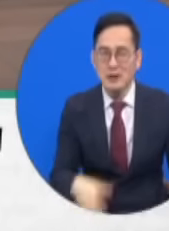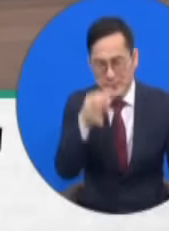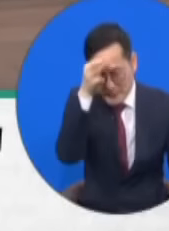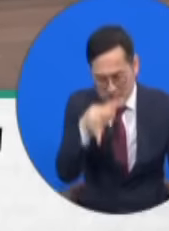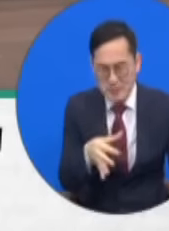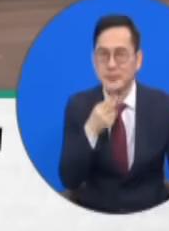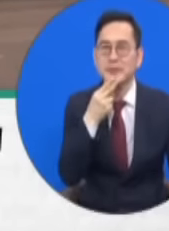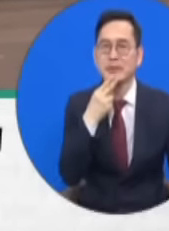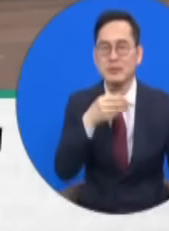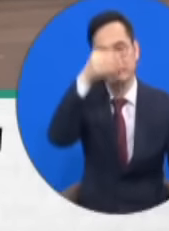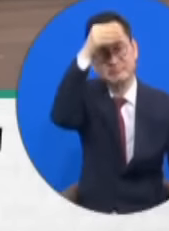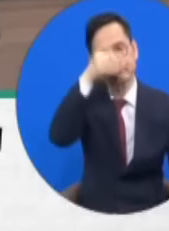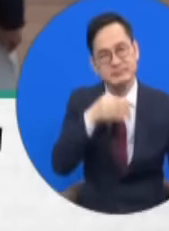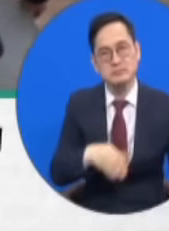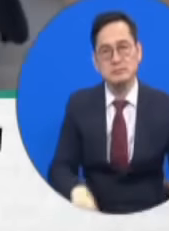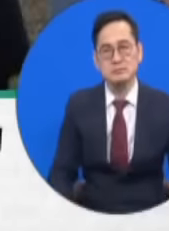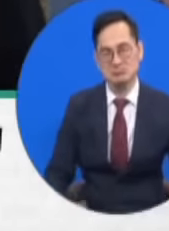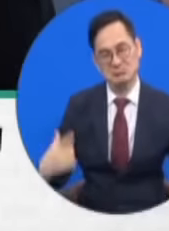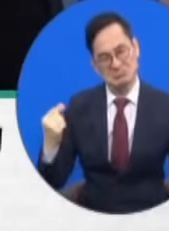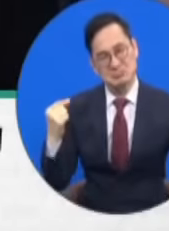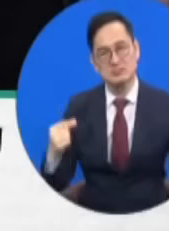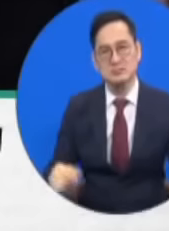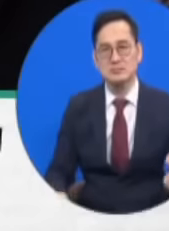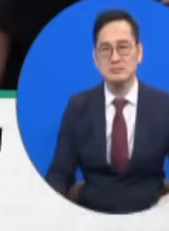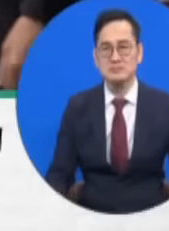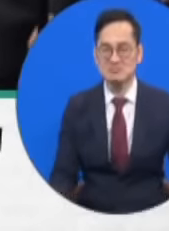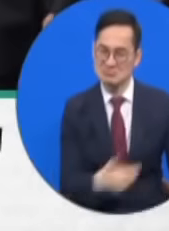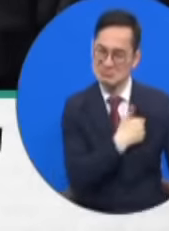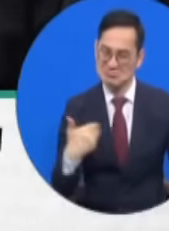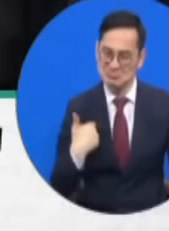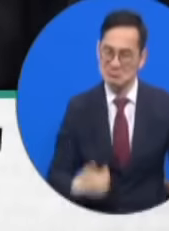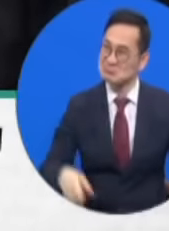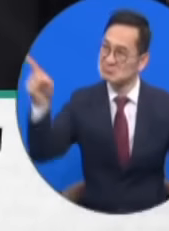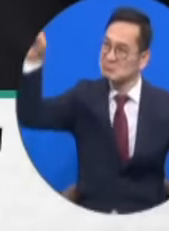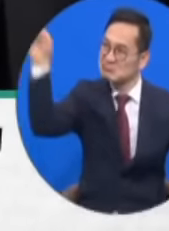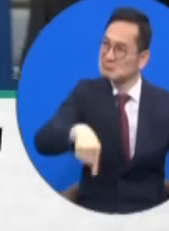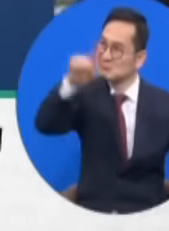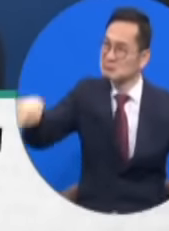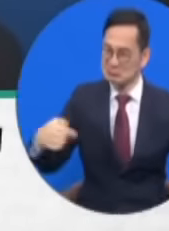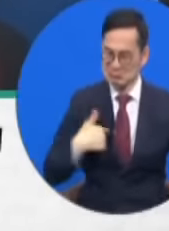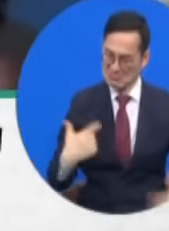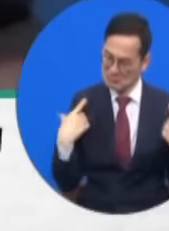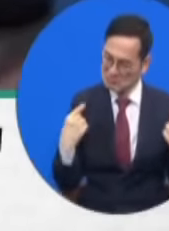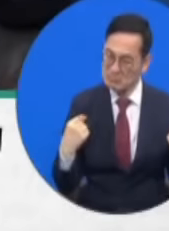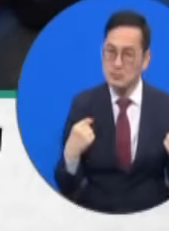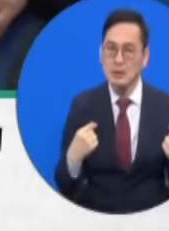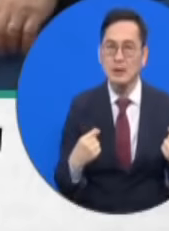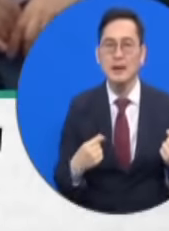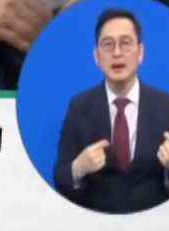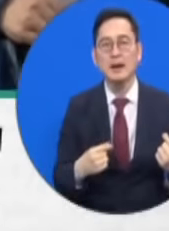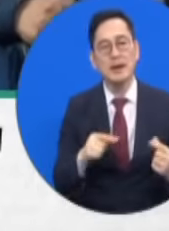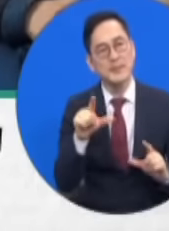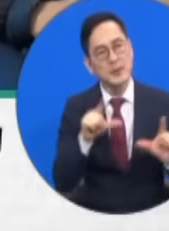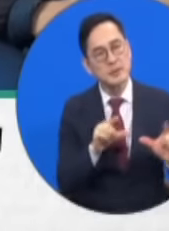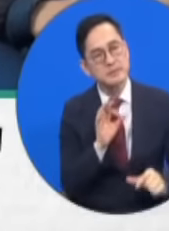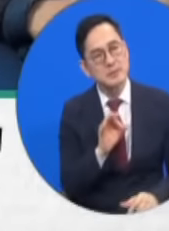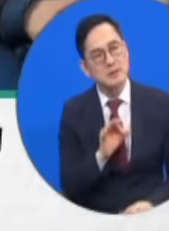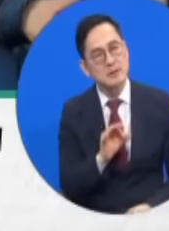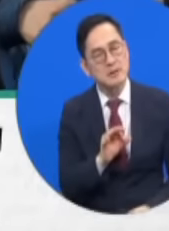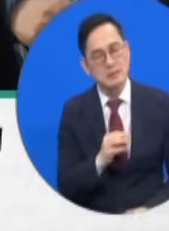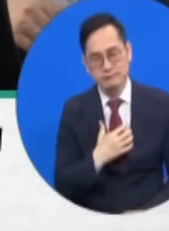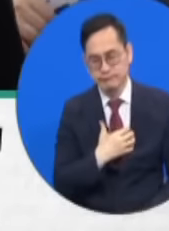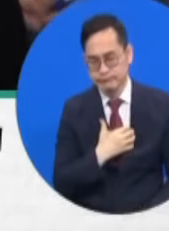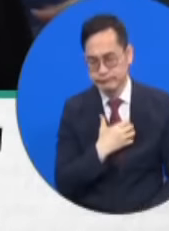미안해하거나 부끄러워하지 않고 오히려 나는 그럼에도 불구하고 당당하다고 다른 사람들을 매도하는 이 현실을 법을 만드는 사람들이 이 상황을 어떻게